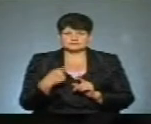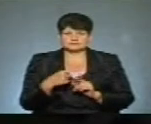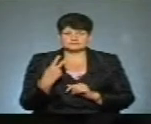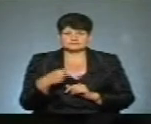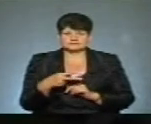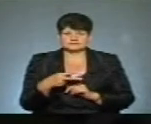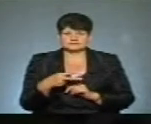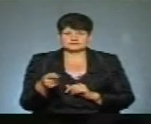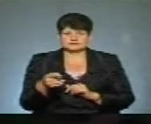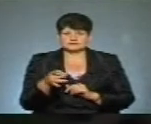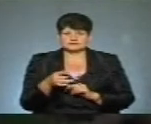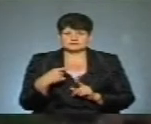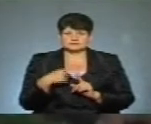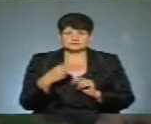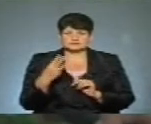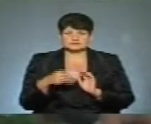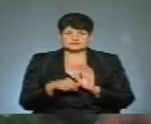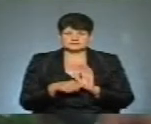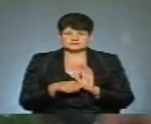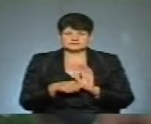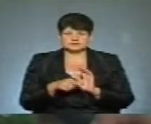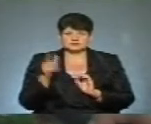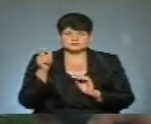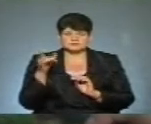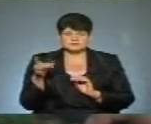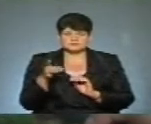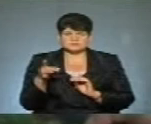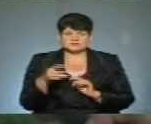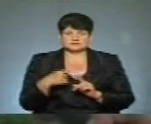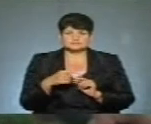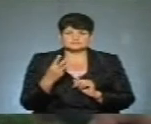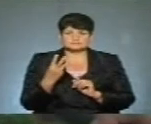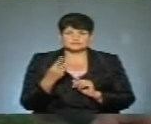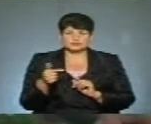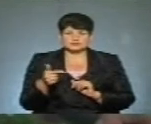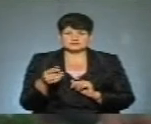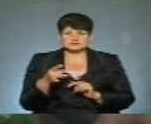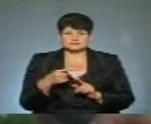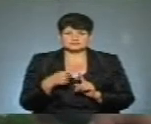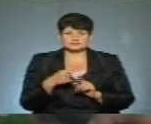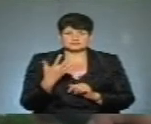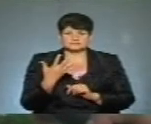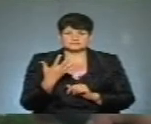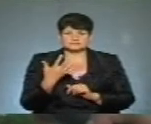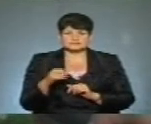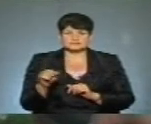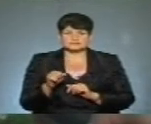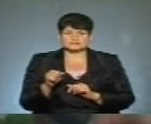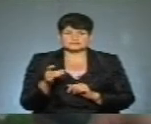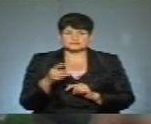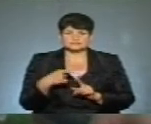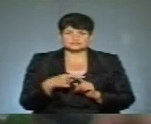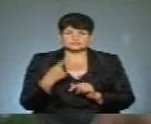20, Тернопільський район – 36, Чортківський район – 3, Гусятинський – 5, Теребовлянський –